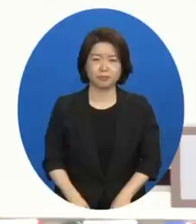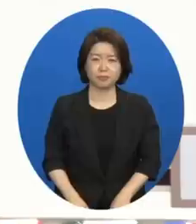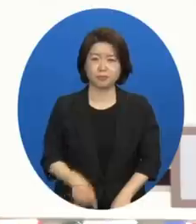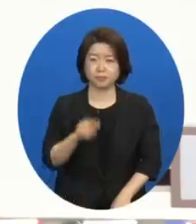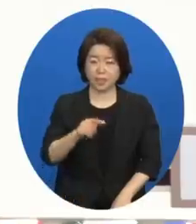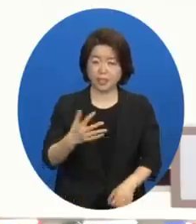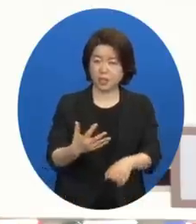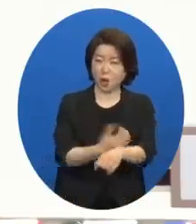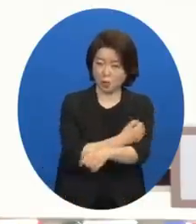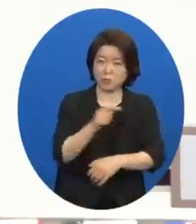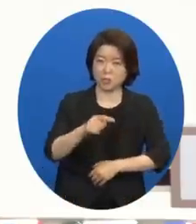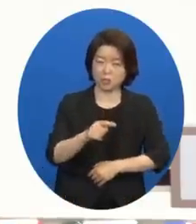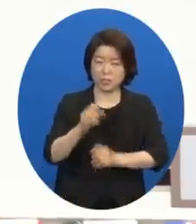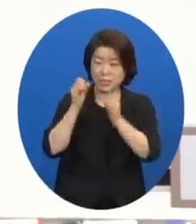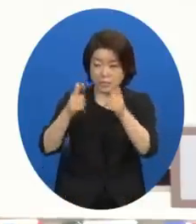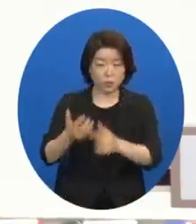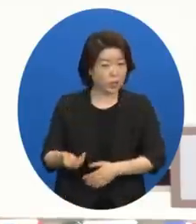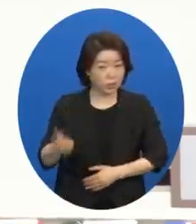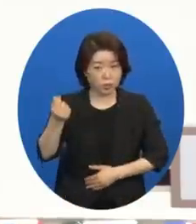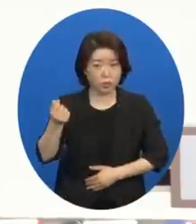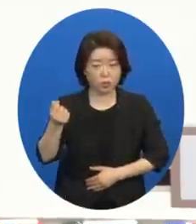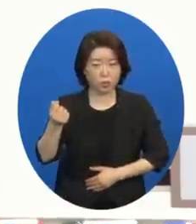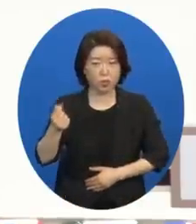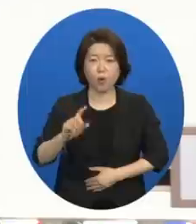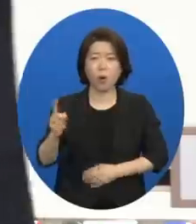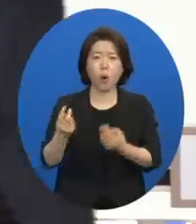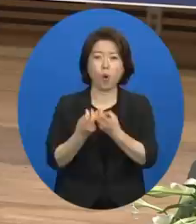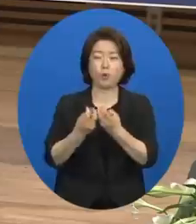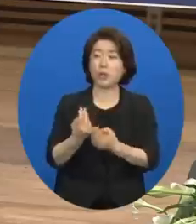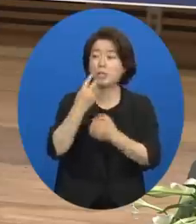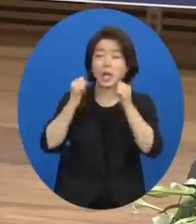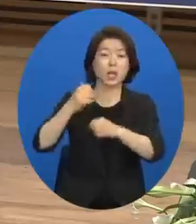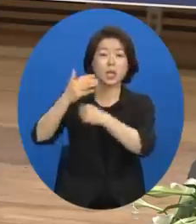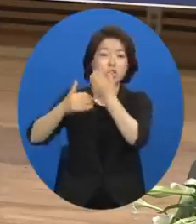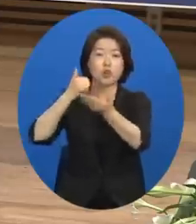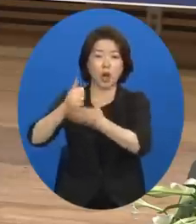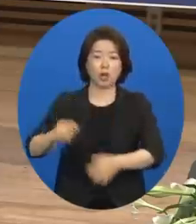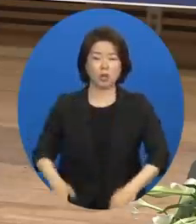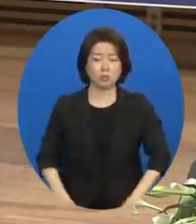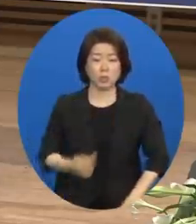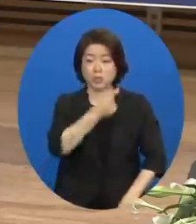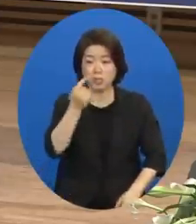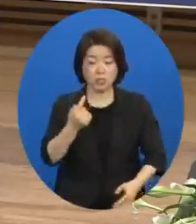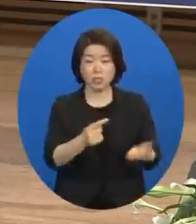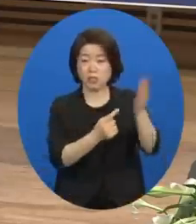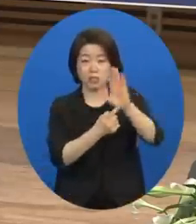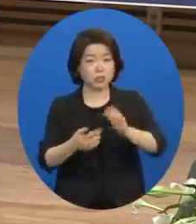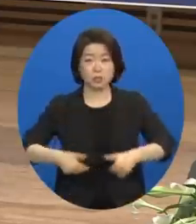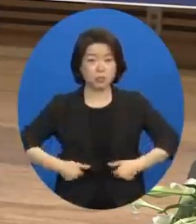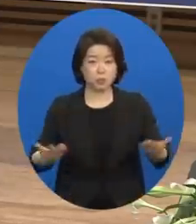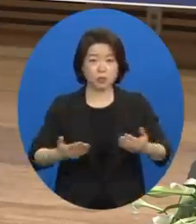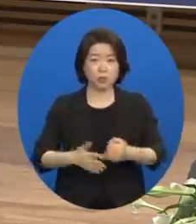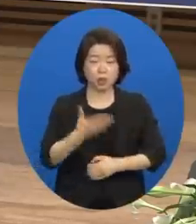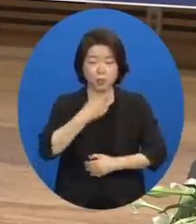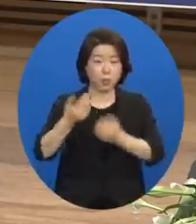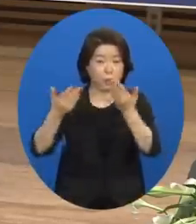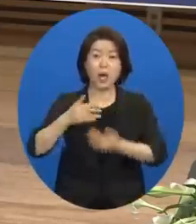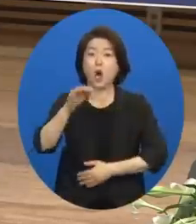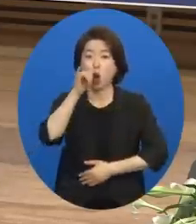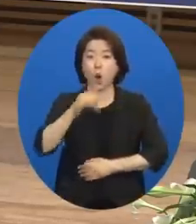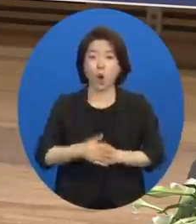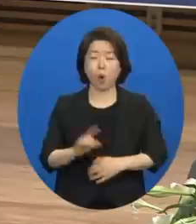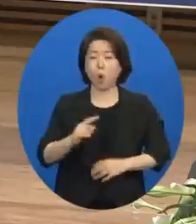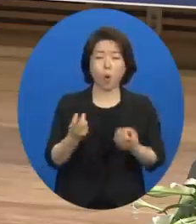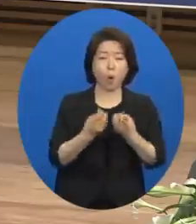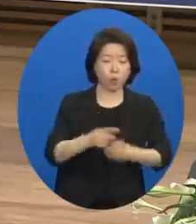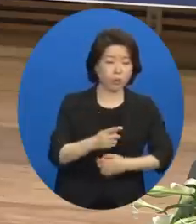그 엄청난 기회를 누리면서 어떻게 살아계신 하나님을 더 증거가 필요 없을 만큼 이렇게 복을 받았는데 어떻게